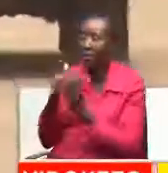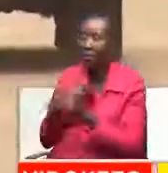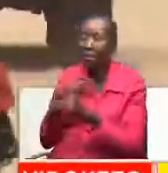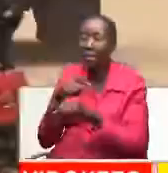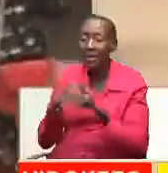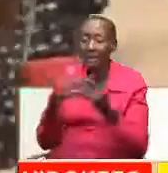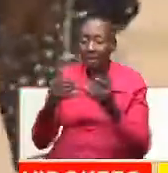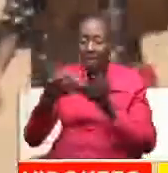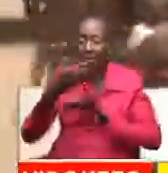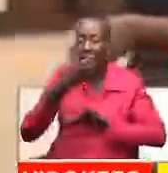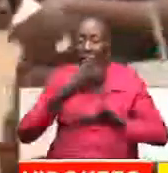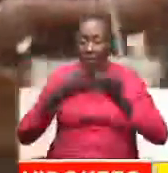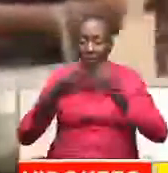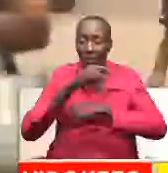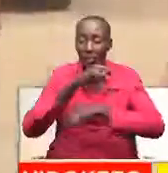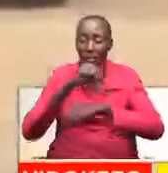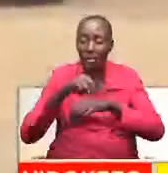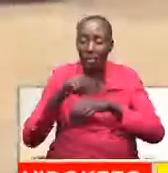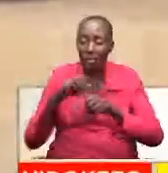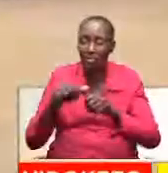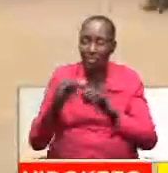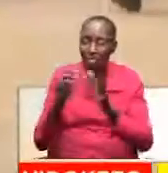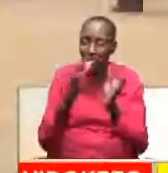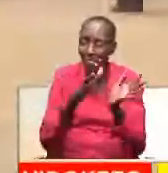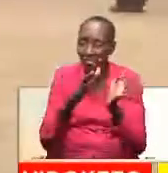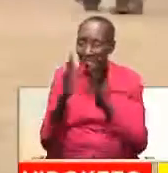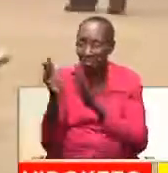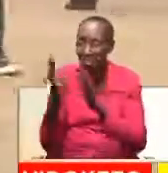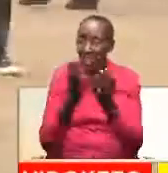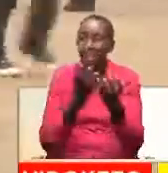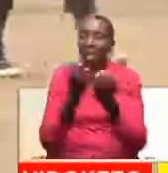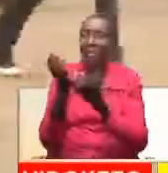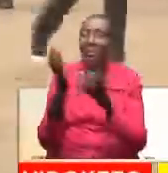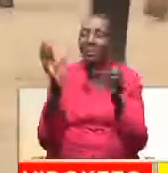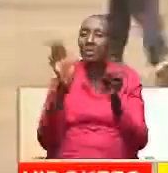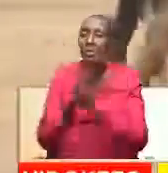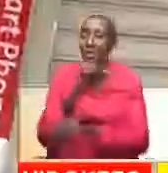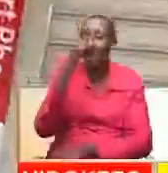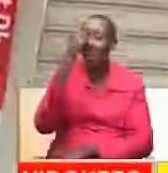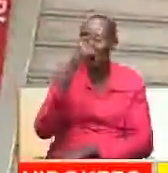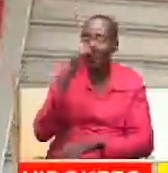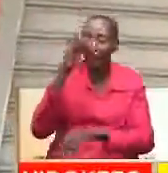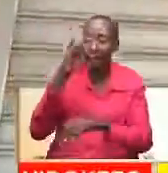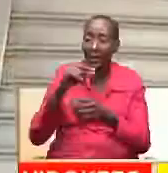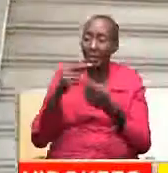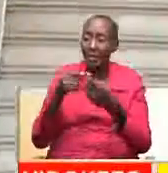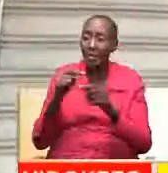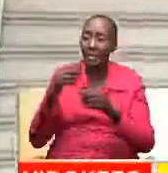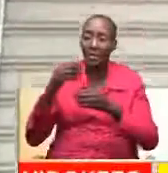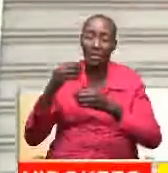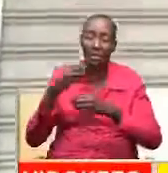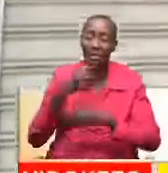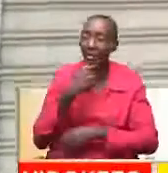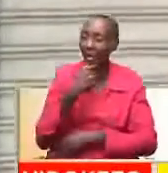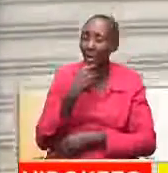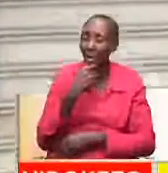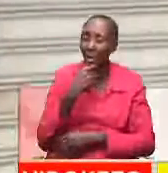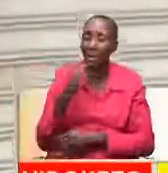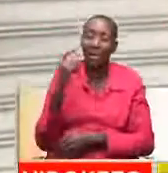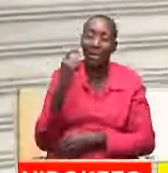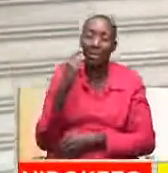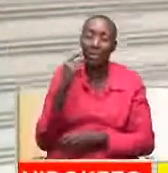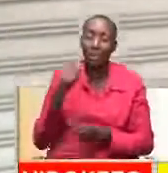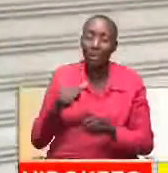uchumi wa taifa umeendelea kuyumba, biashara nyingi mjini Thika zimeathirika pakubwa. Cha kustaajabisha ikiwa ni idadi kubwa ya maduka